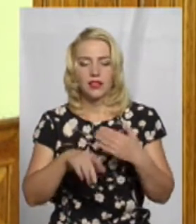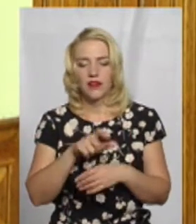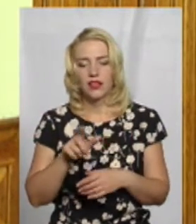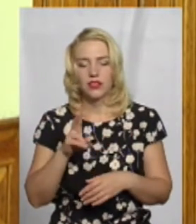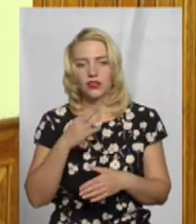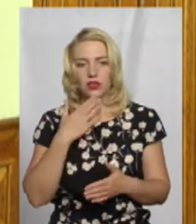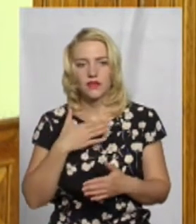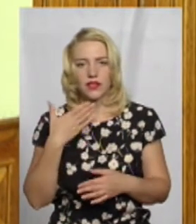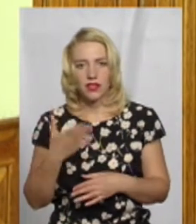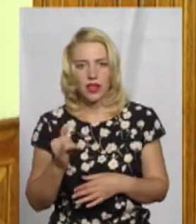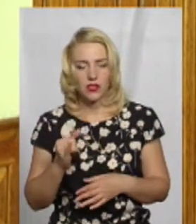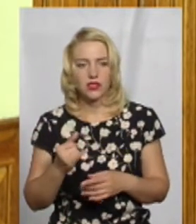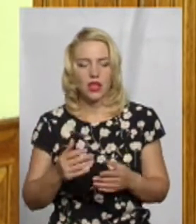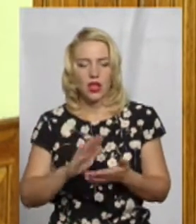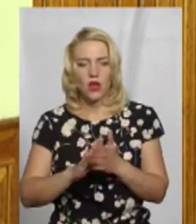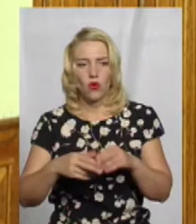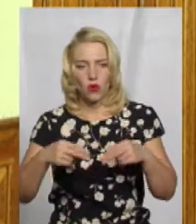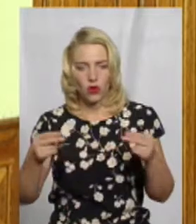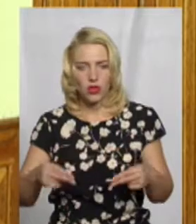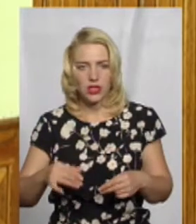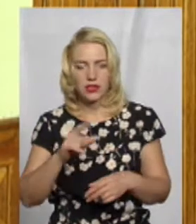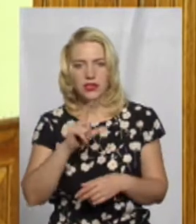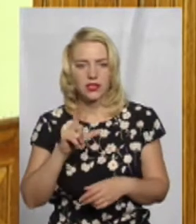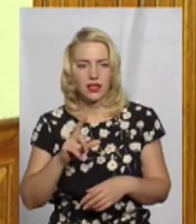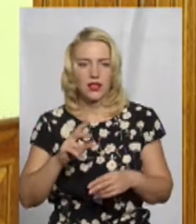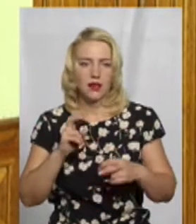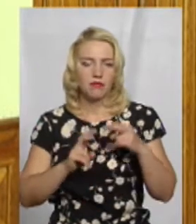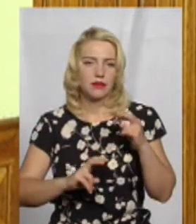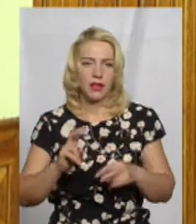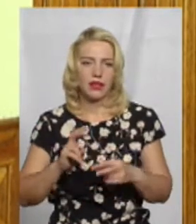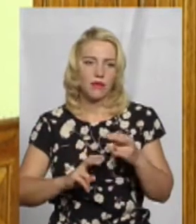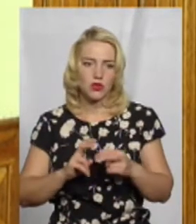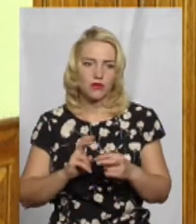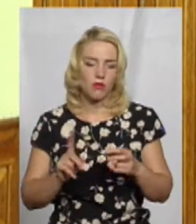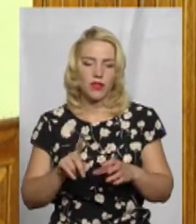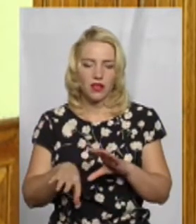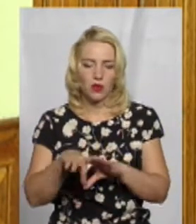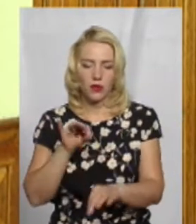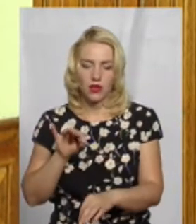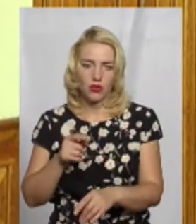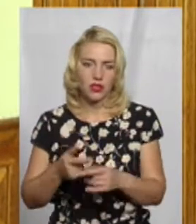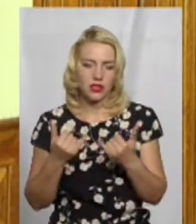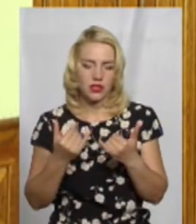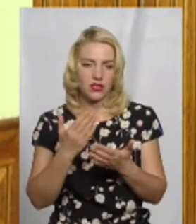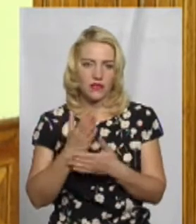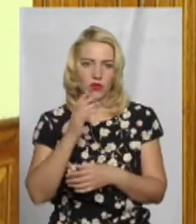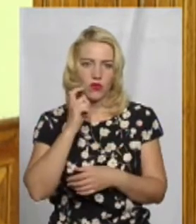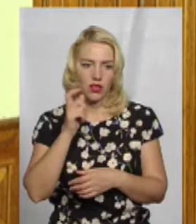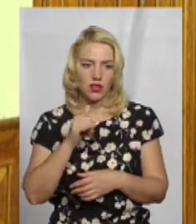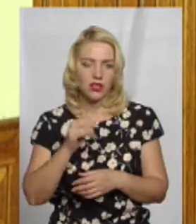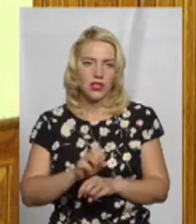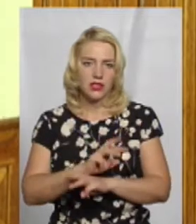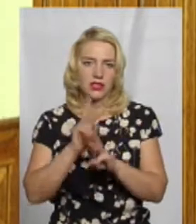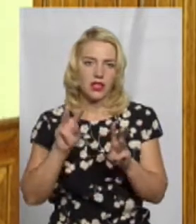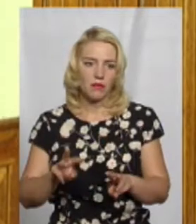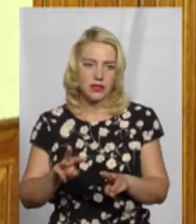звертаються і заключається угода, складається з підприємством, тим, яким вони вибирають, які є сьогодні в Україні, і забезпечується.